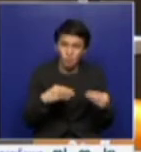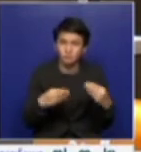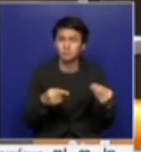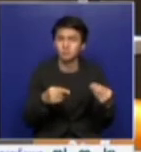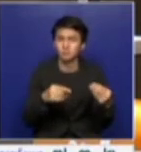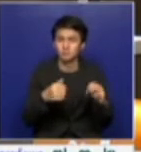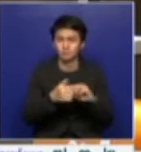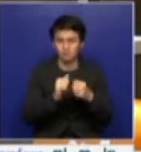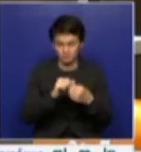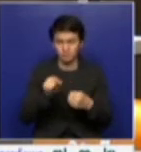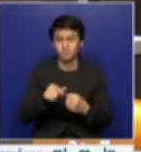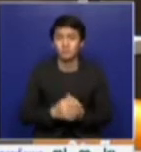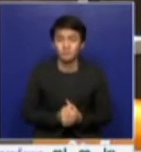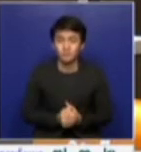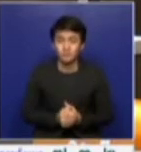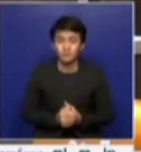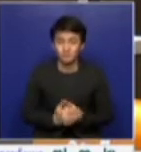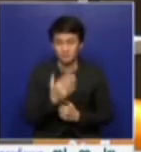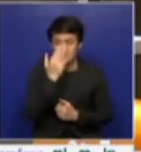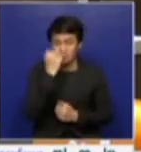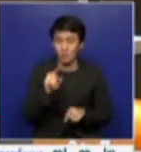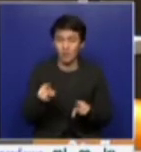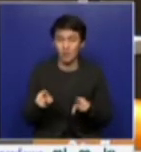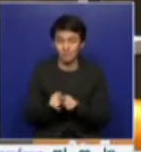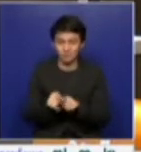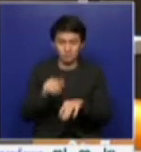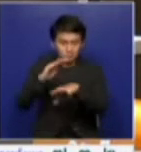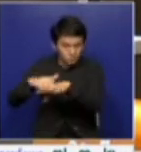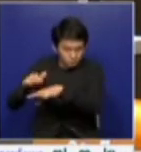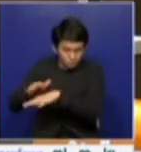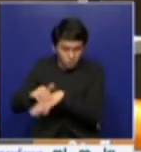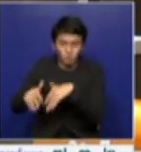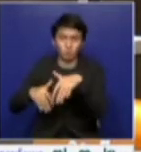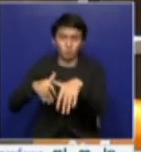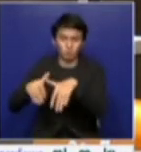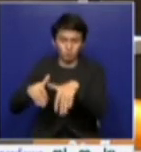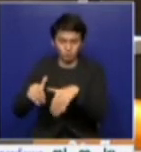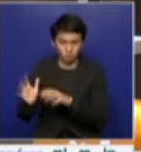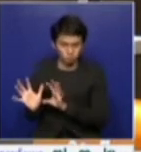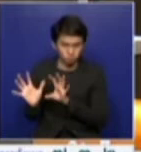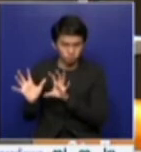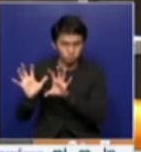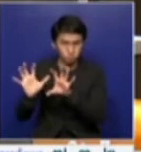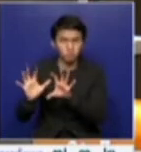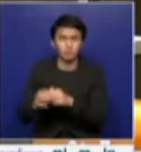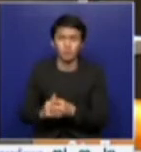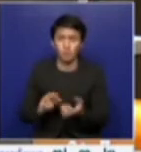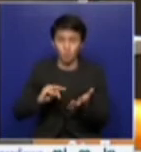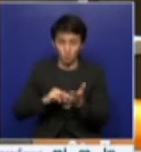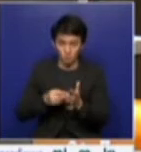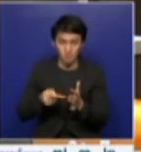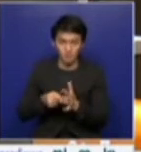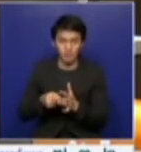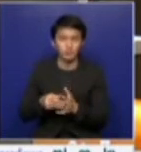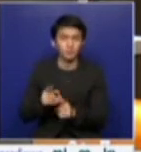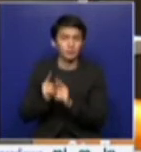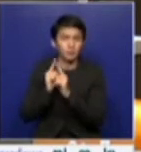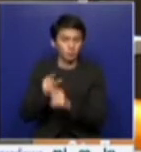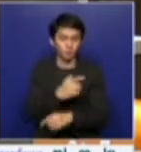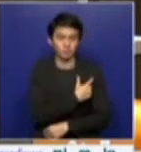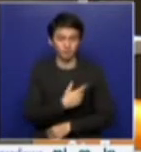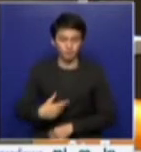เพราะเหตุว่ามีการเจนพี่น้องประชาชนให้ออกมาแสดงพลังโดยอ้างถึงความจงรักภักดี